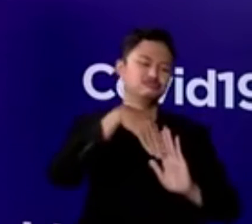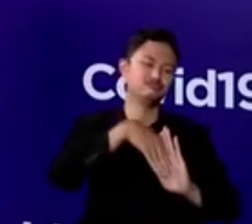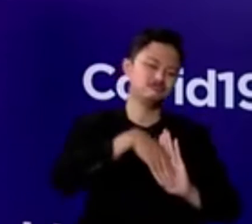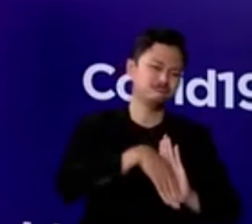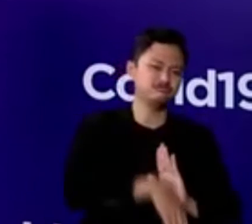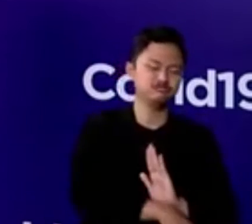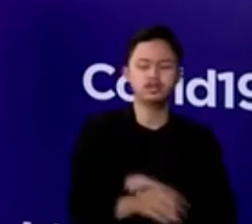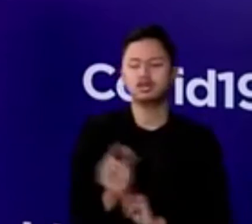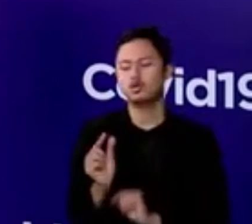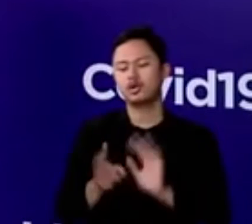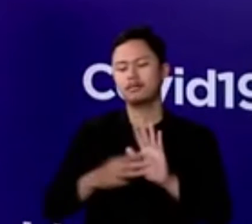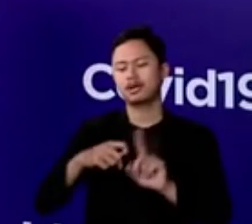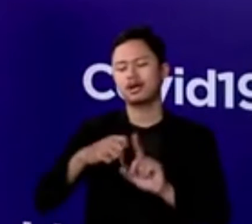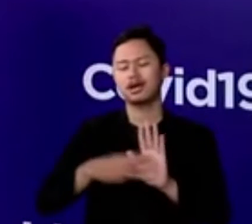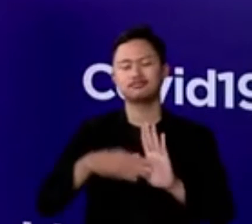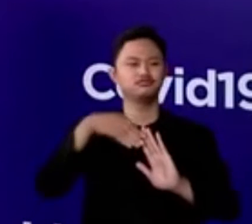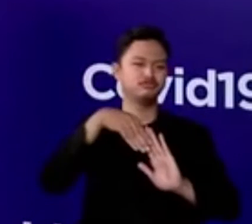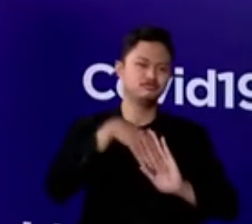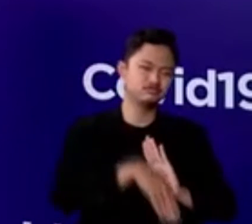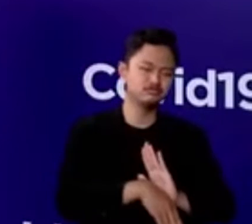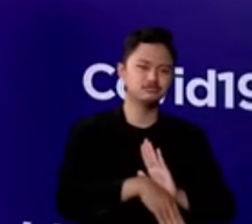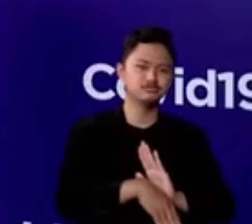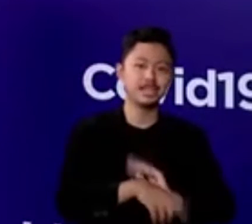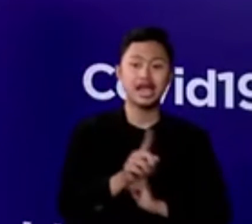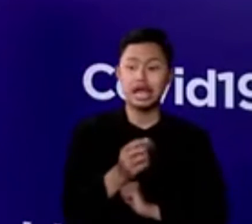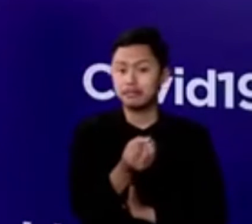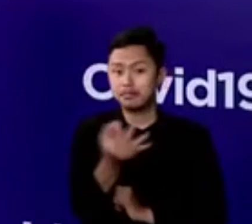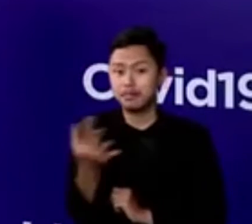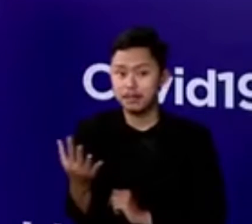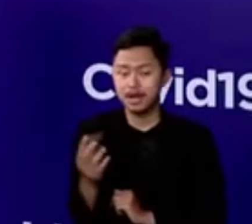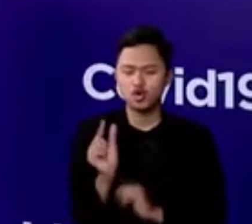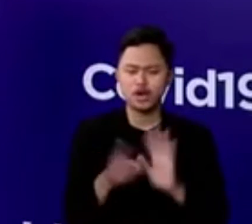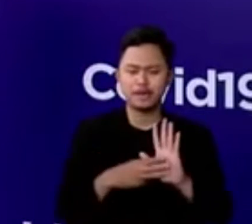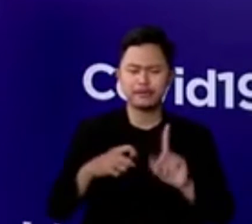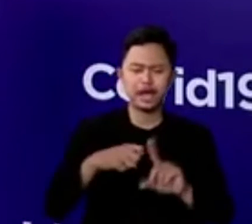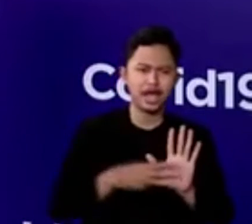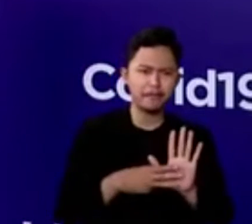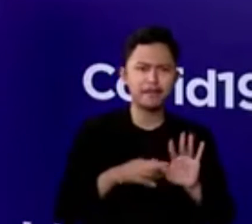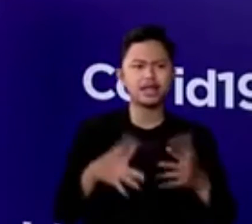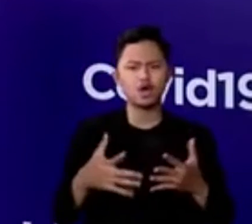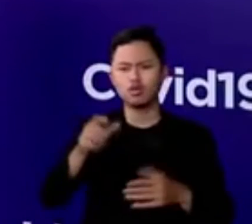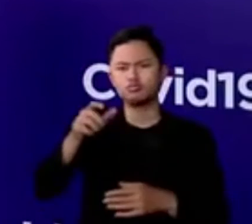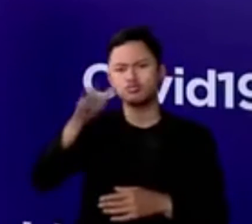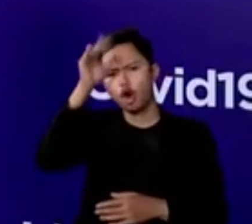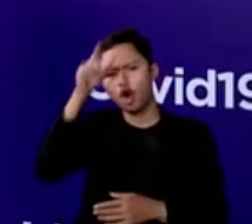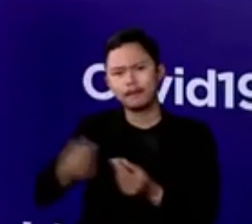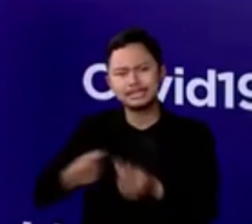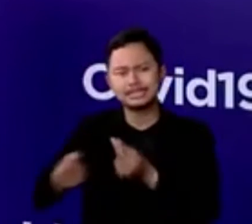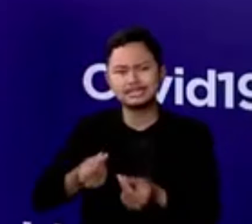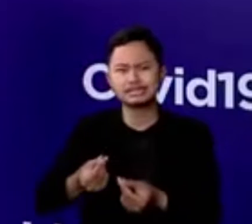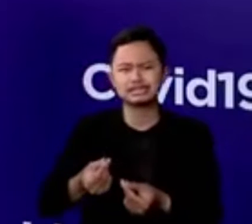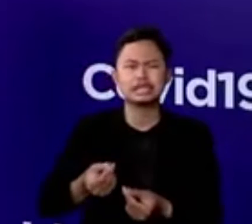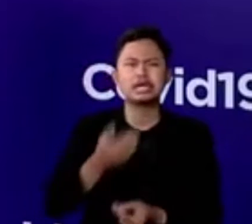dan pelaku UMKM gitu kan Nah jadi beberapa juga pelaku UMKM dan pelaku usaha ini kan juga ada